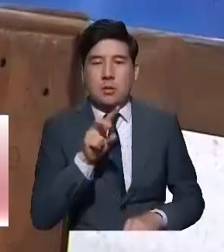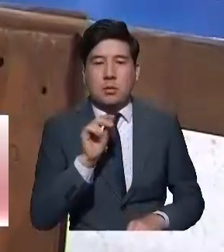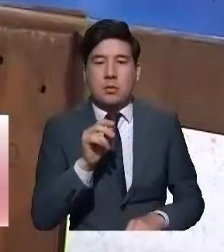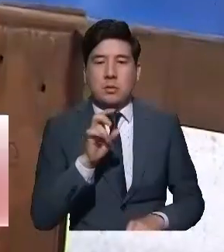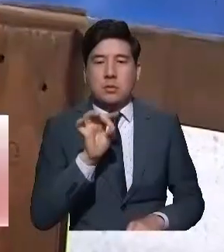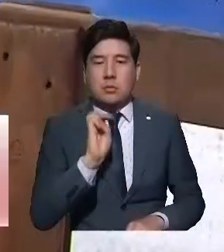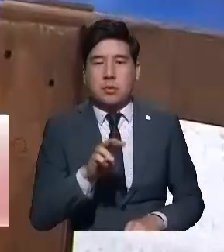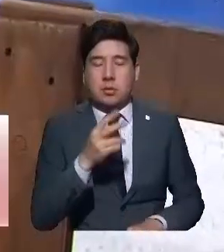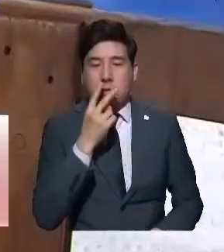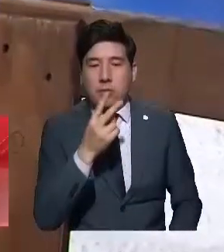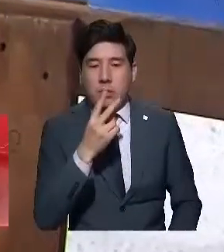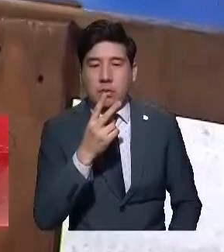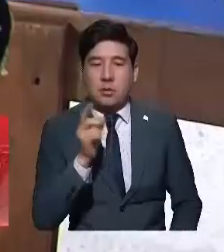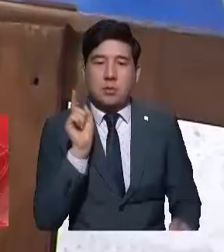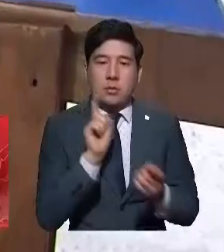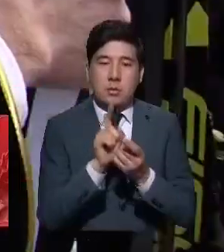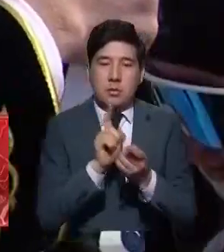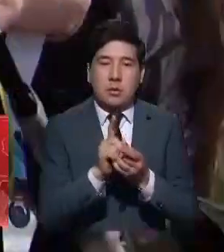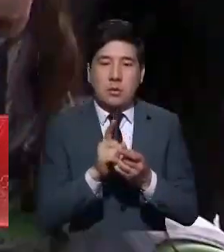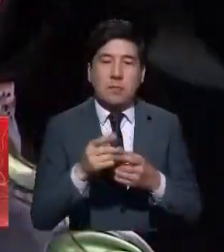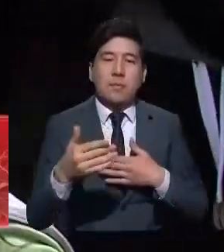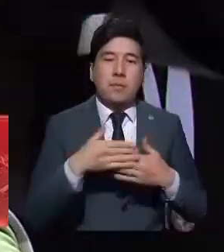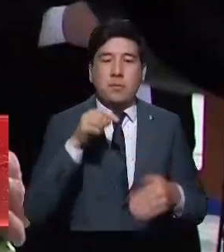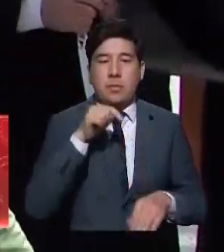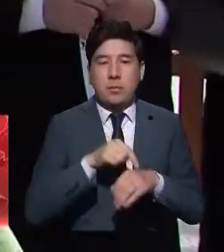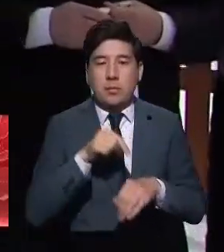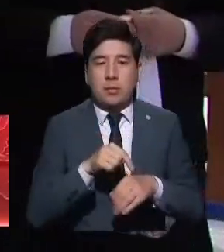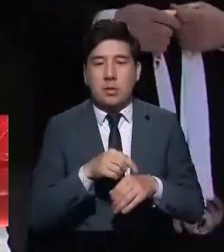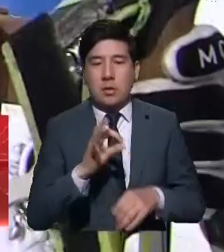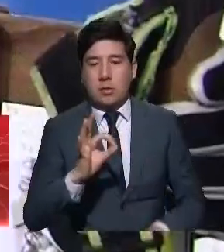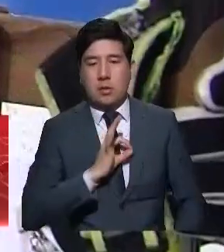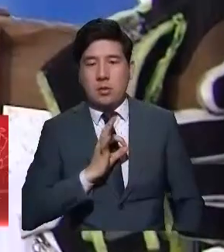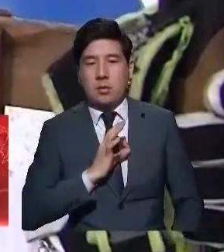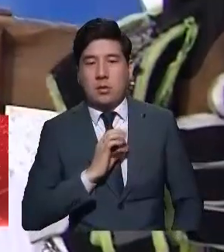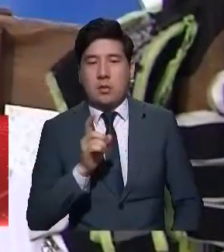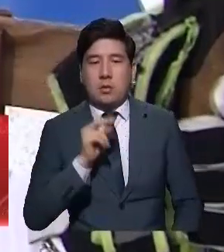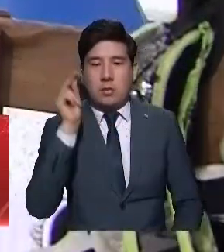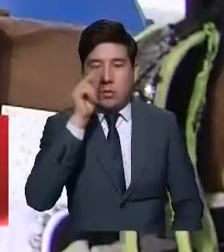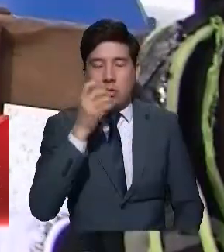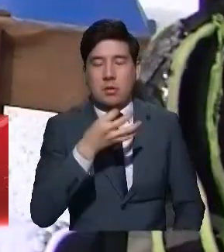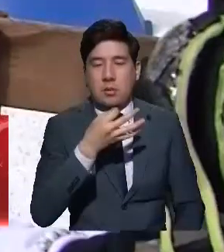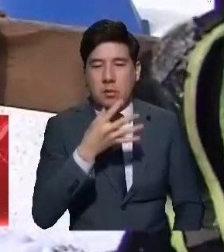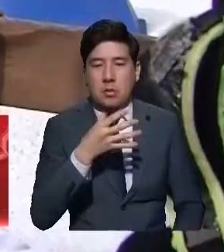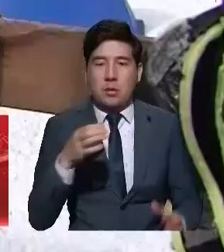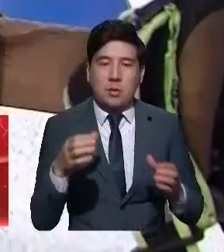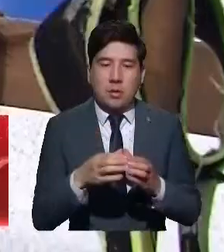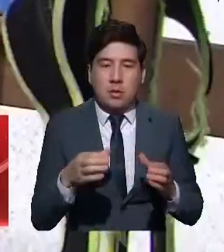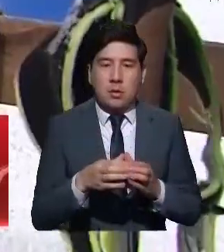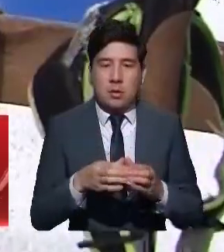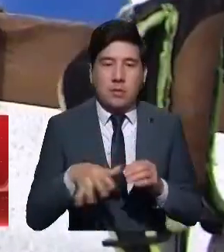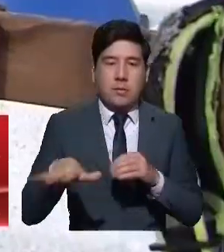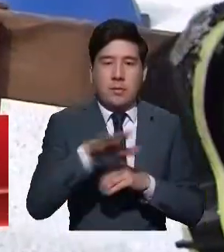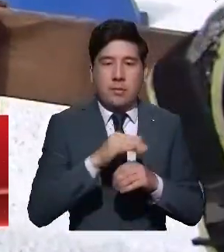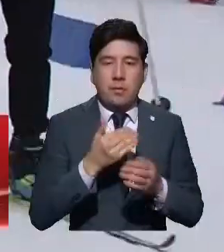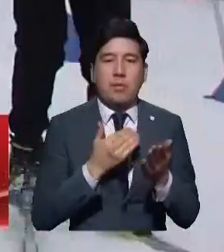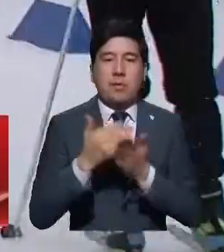чемпиона, ощущать те эмоции, что висит на груди медаль. Очень все понравилось, организация, все на